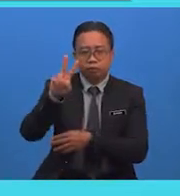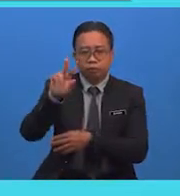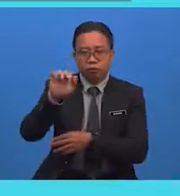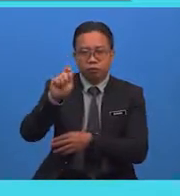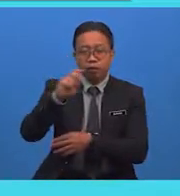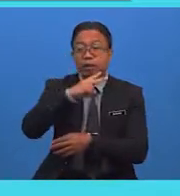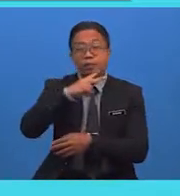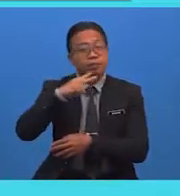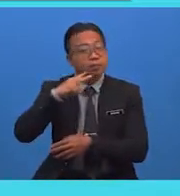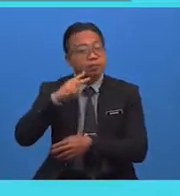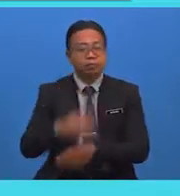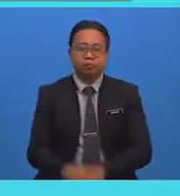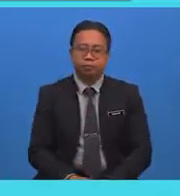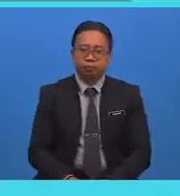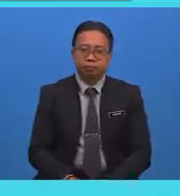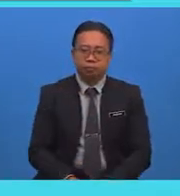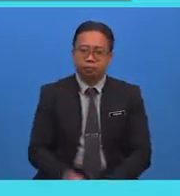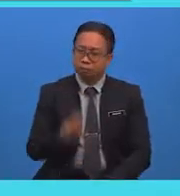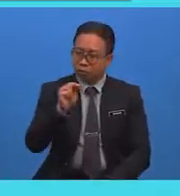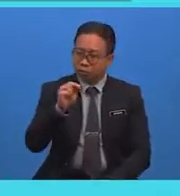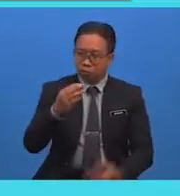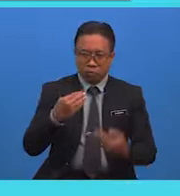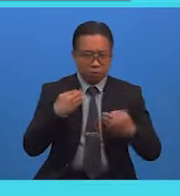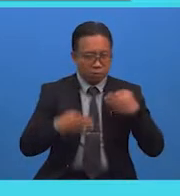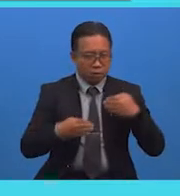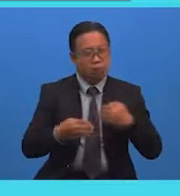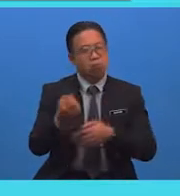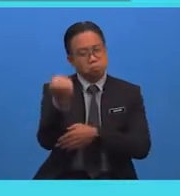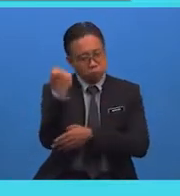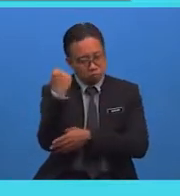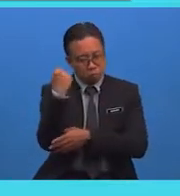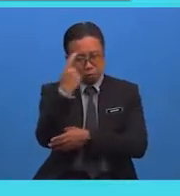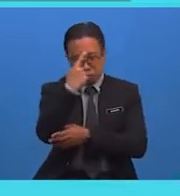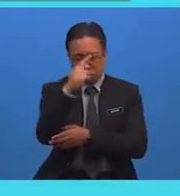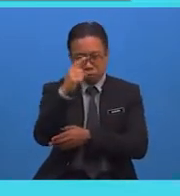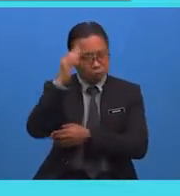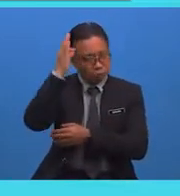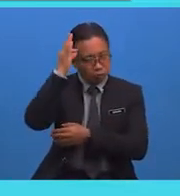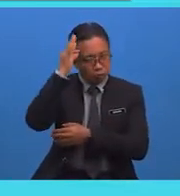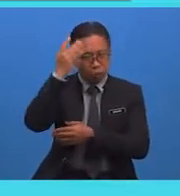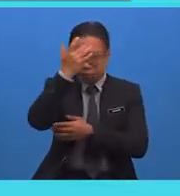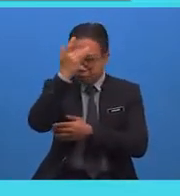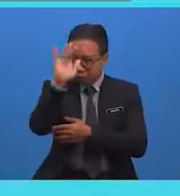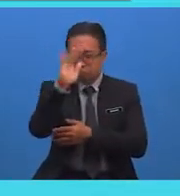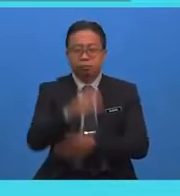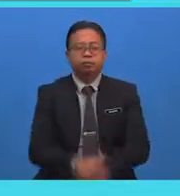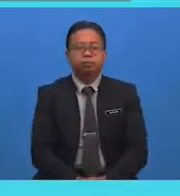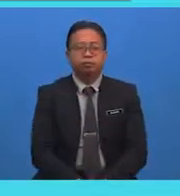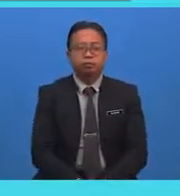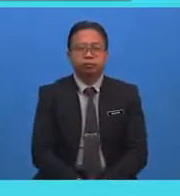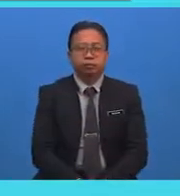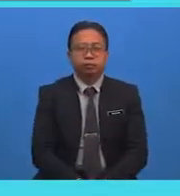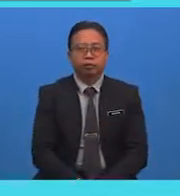dibekalkan kepada badan secara optimum serta dapat meningkatkan kecerdasan otak. Oleh